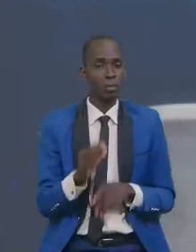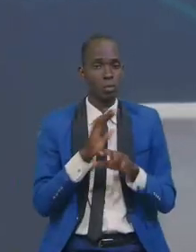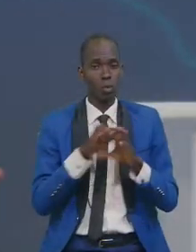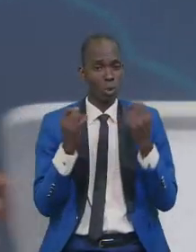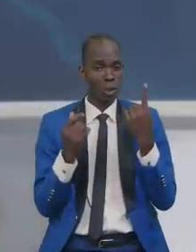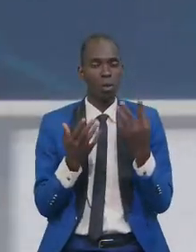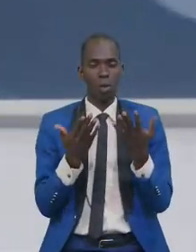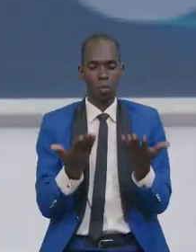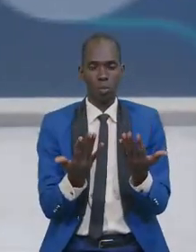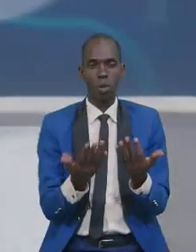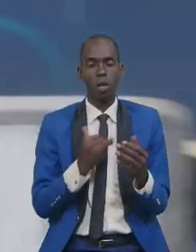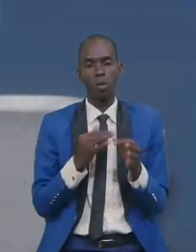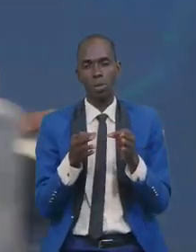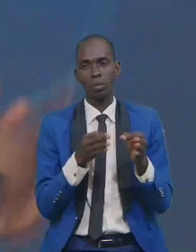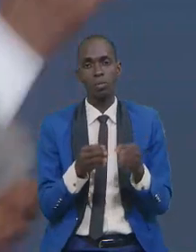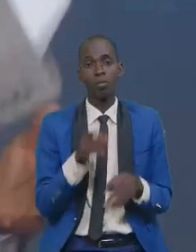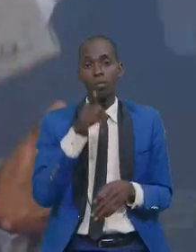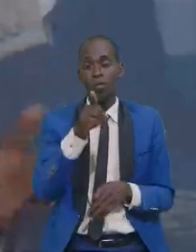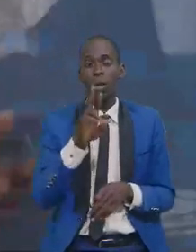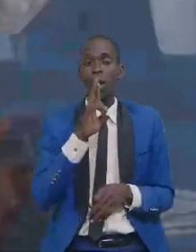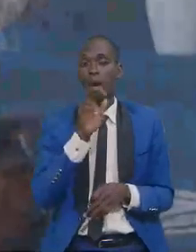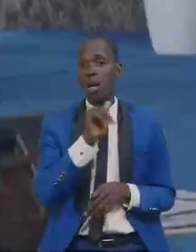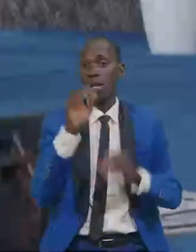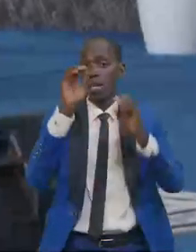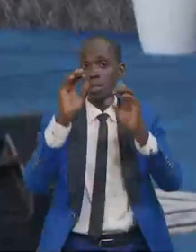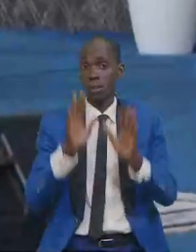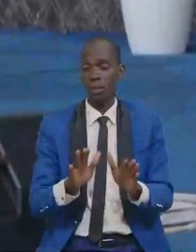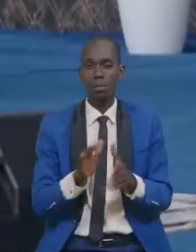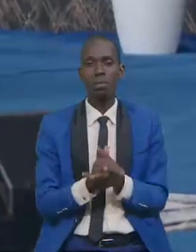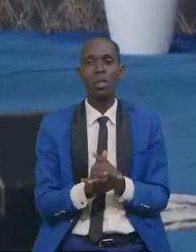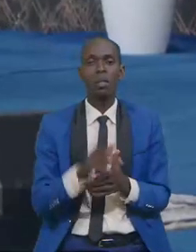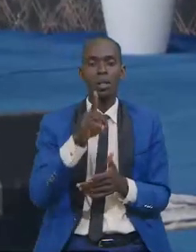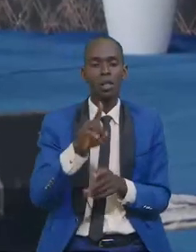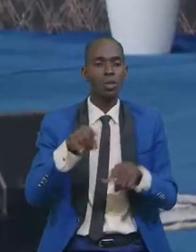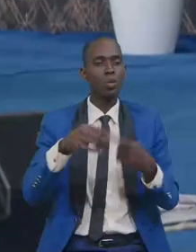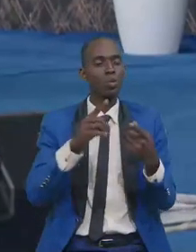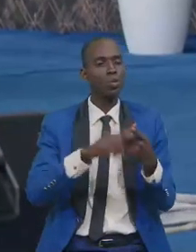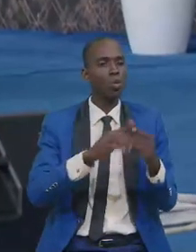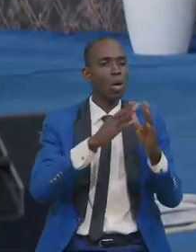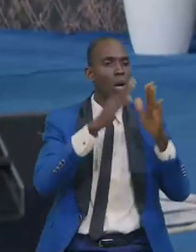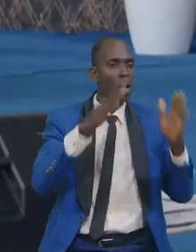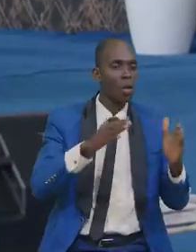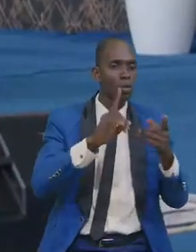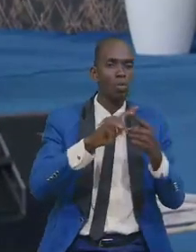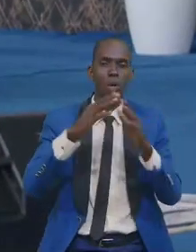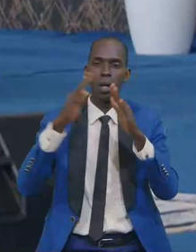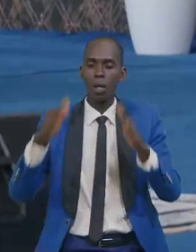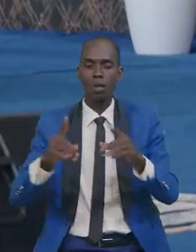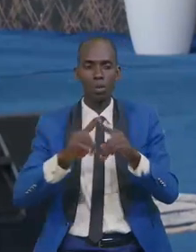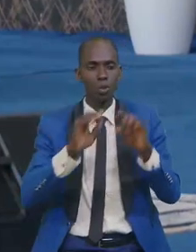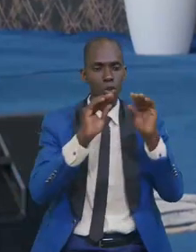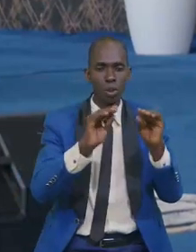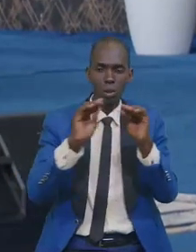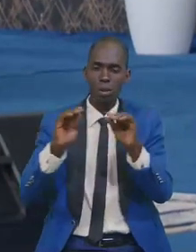expliquer. Vous êtes un enseignant. et vous allez de maison en maison